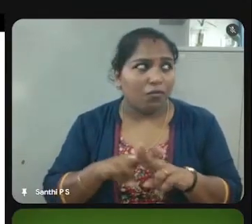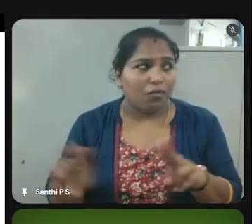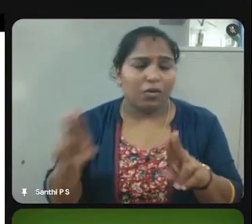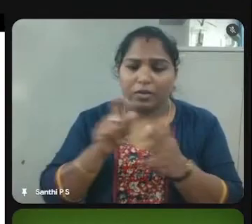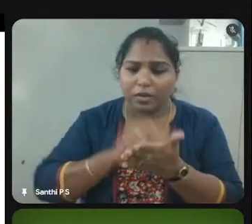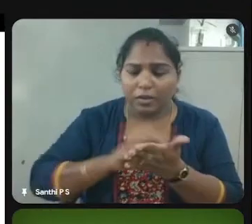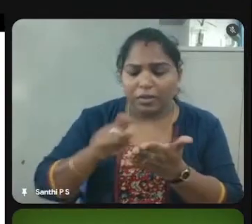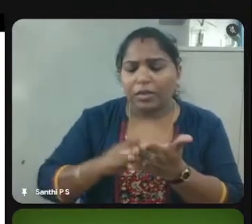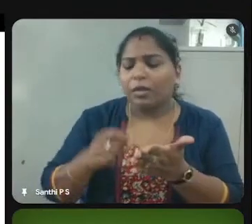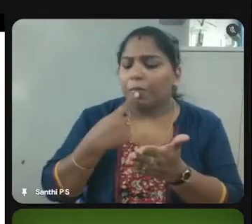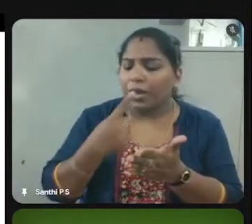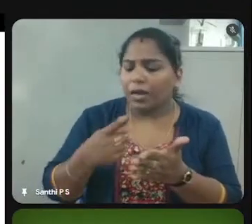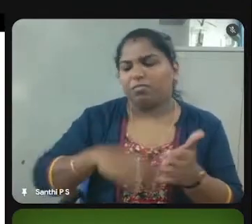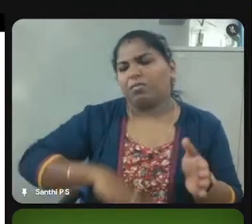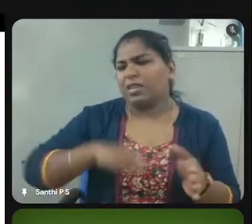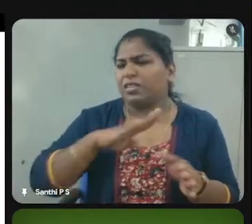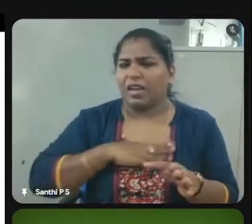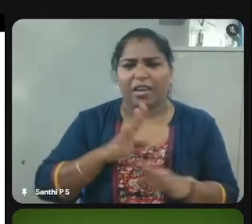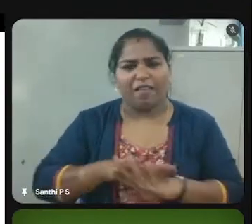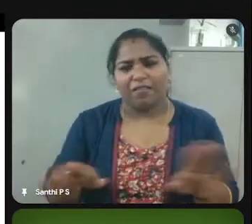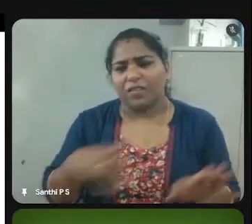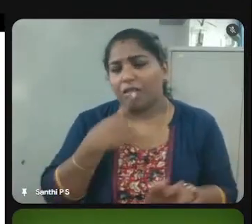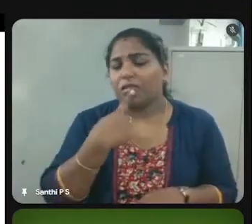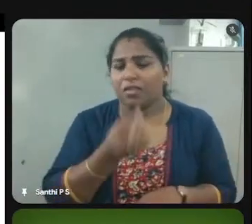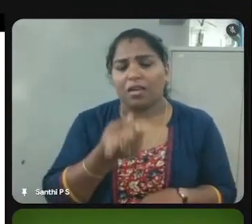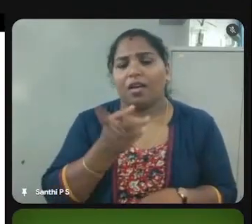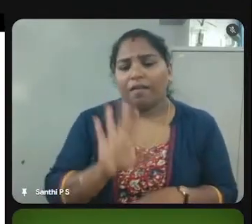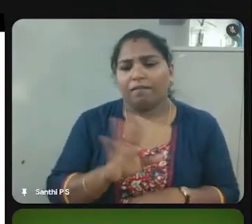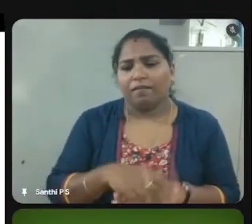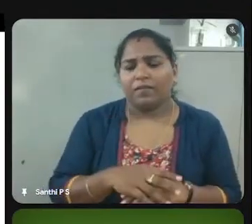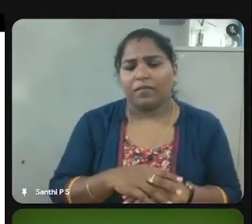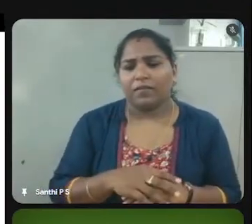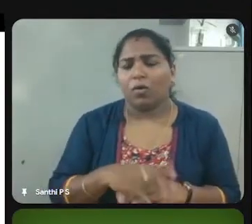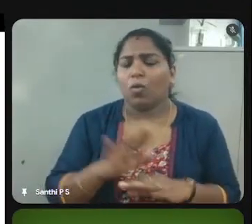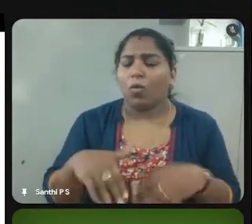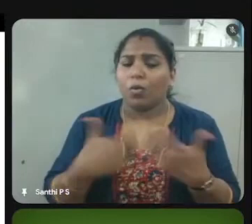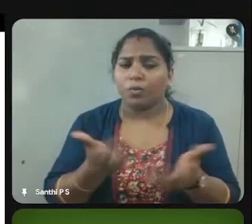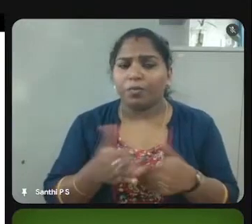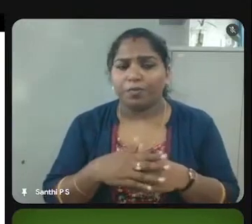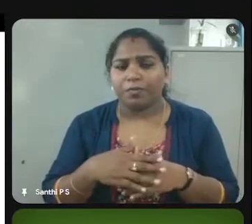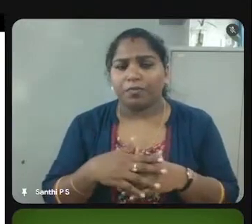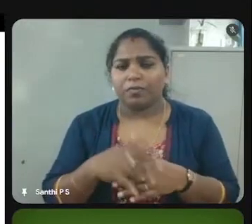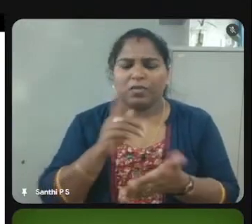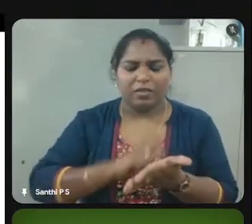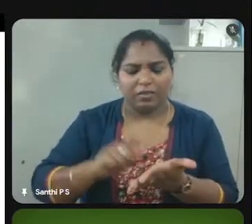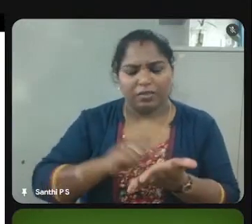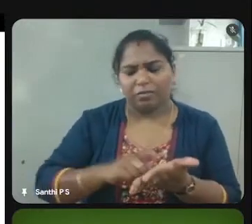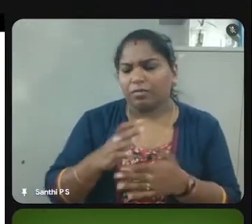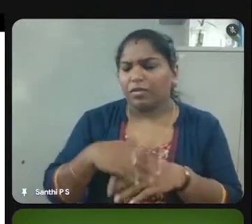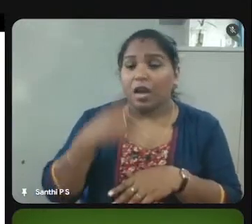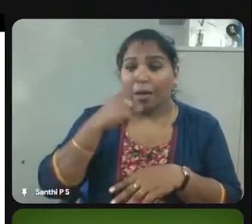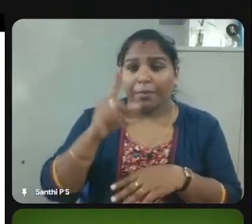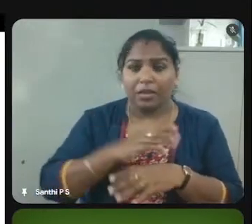പറയും. കുറച്ചു നേരം എഴുതി കഴിയുമ്പോ മതി എന്ന് പറയും. ശരി. അതല്ലെങ്കിൽ ഞാൻ എഴുതിക്കുന്ന എന്റെ കൈയൊക്കെ തട്ടി